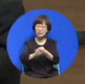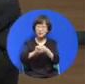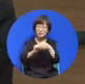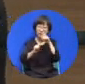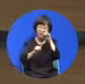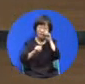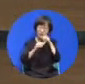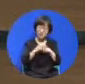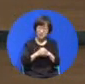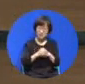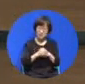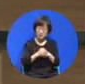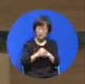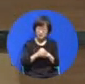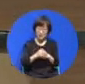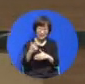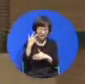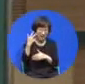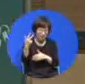여름에